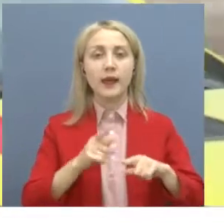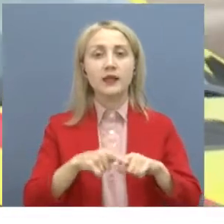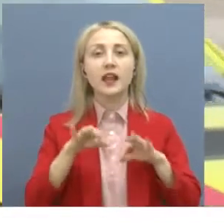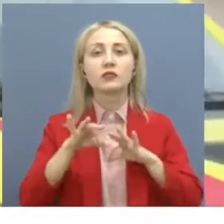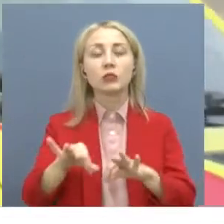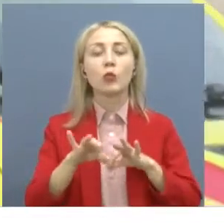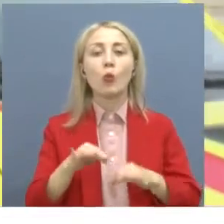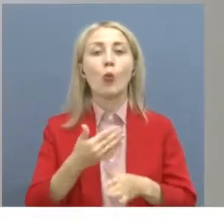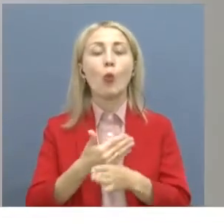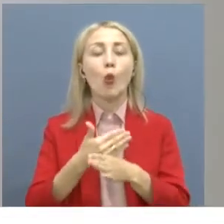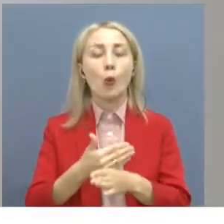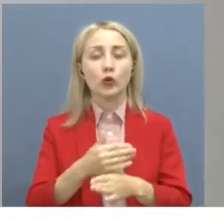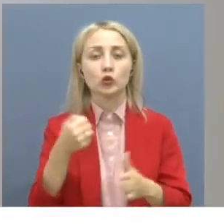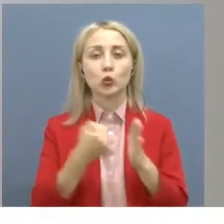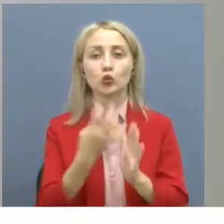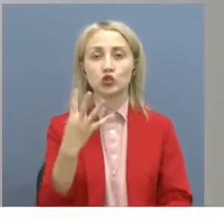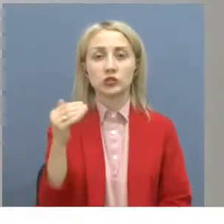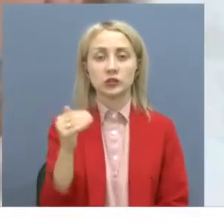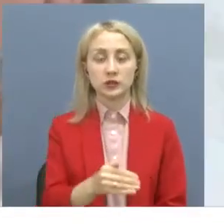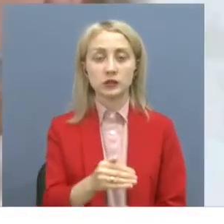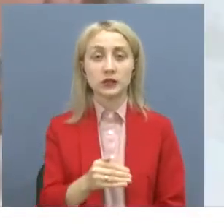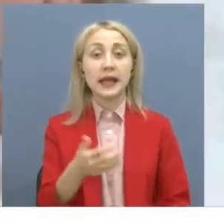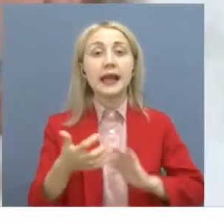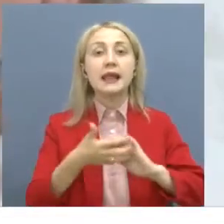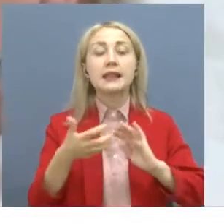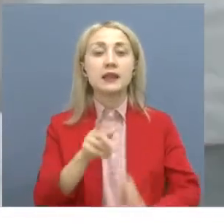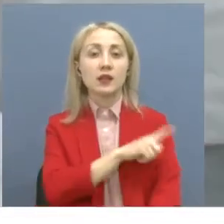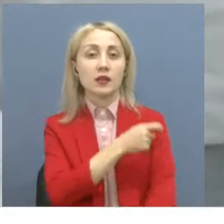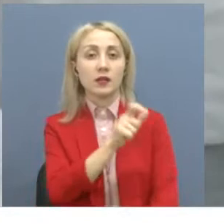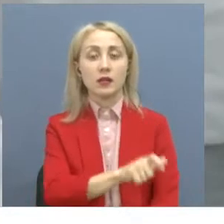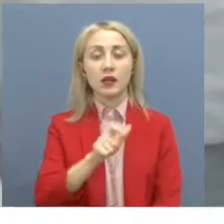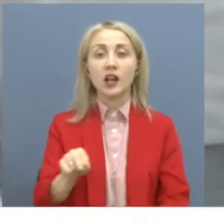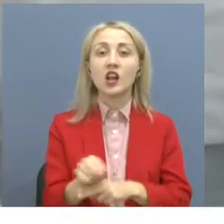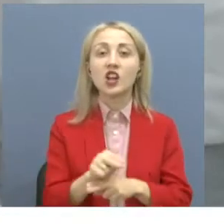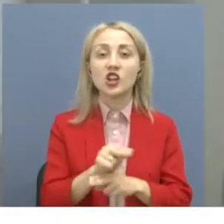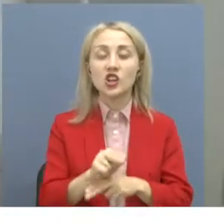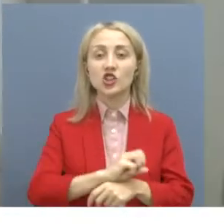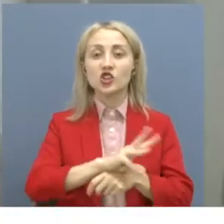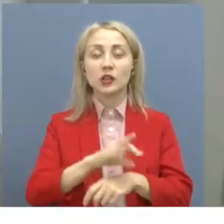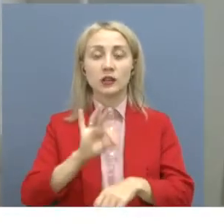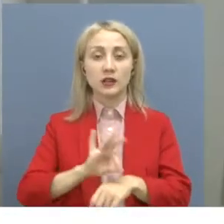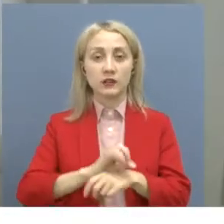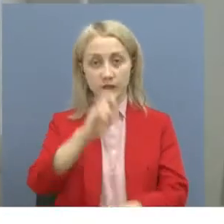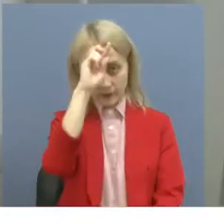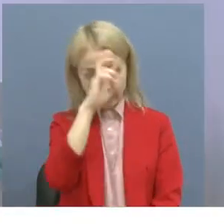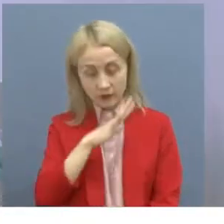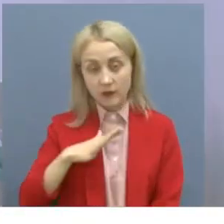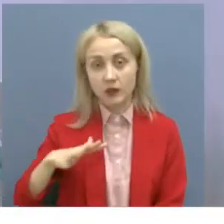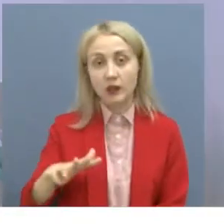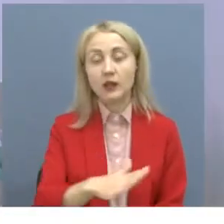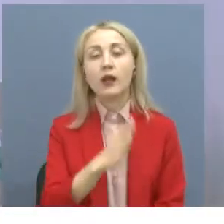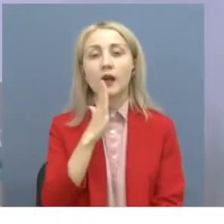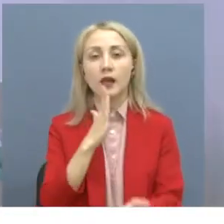медицина мамандарының жетіспеушілігі Атырау мен Маңғыстау өңірлерінде байқалған. Министрлік енді сол өңірлерге резервтегі мамандарды